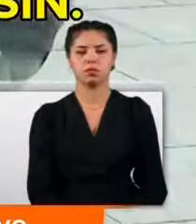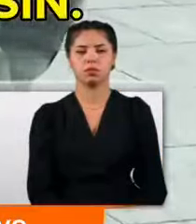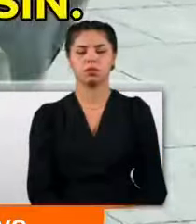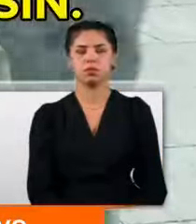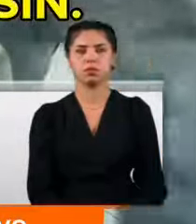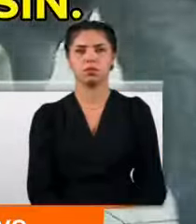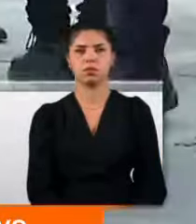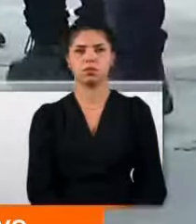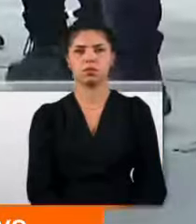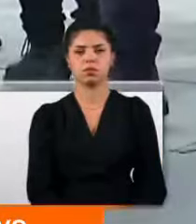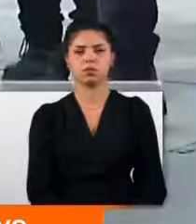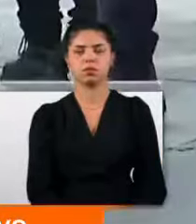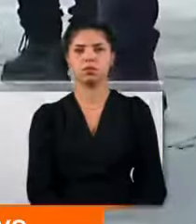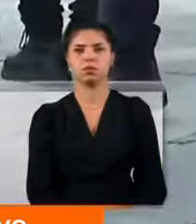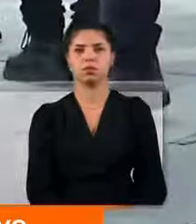şu evlerimizi yapsın